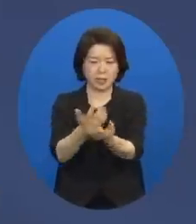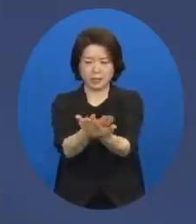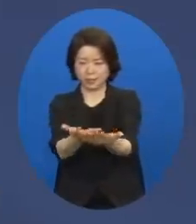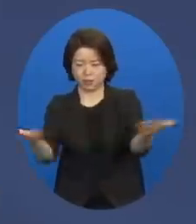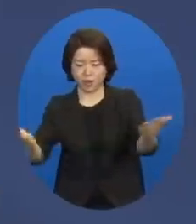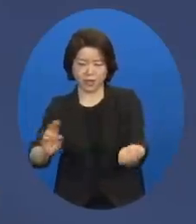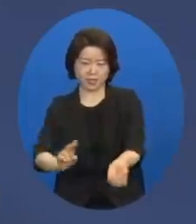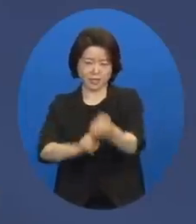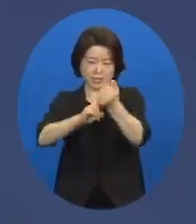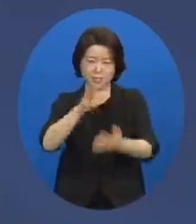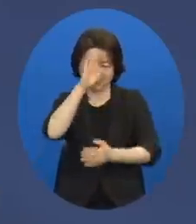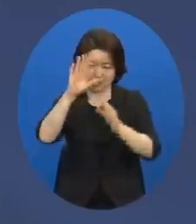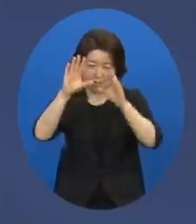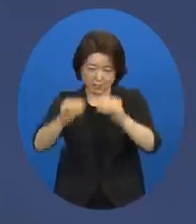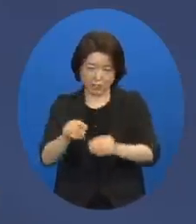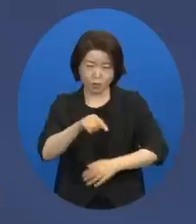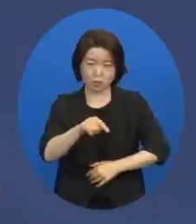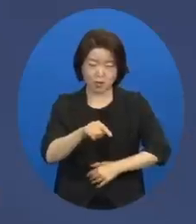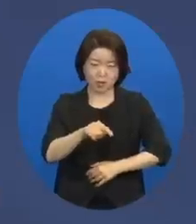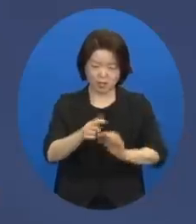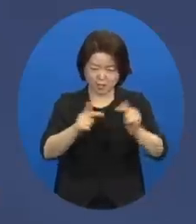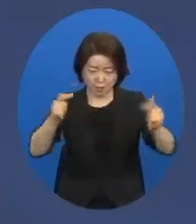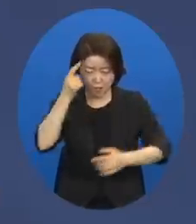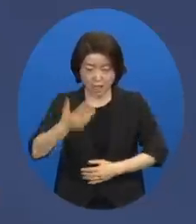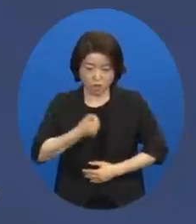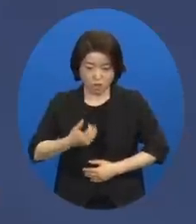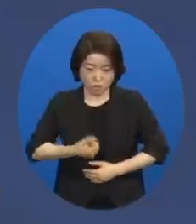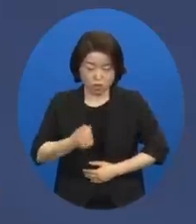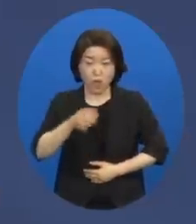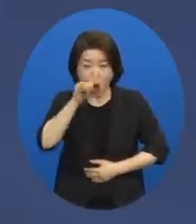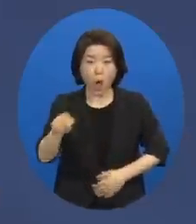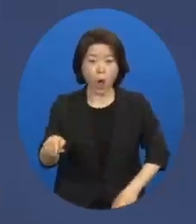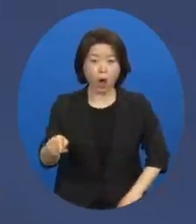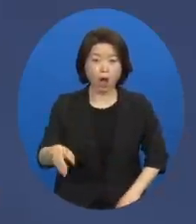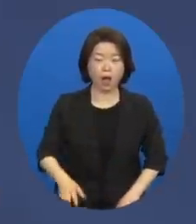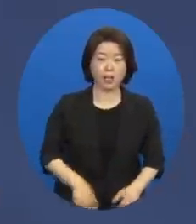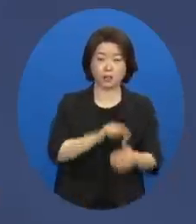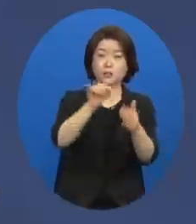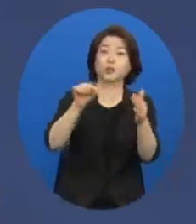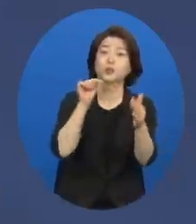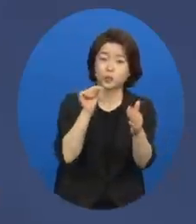그 기적과 치유와 여기에 정말 충격이었어요.